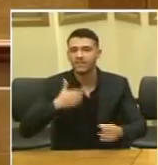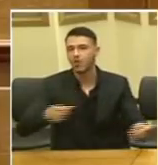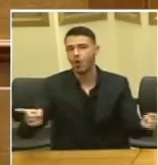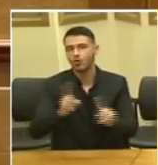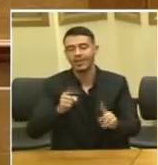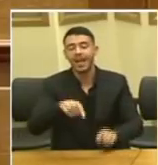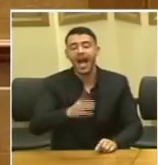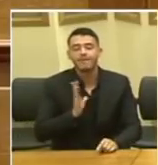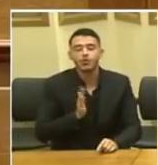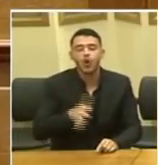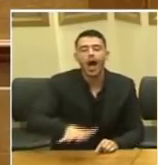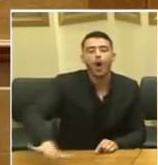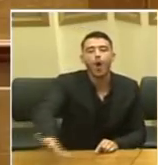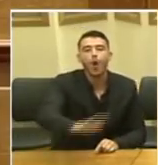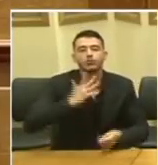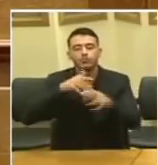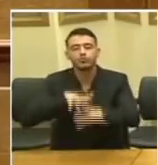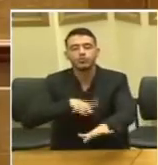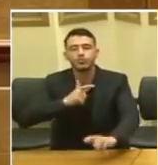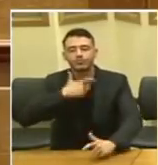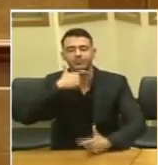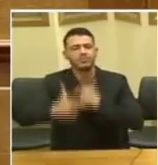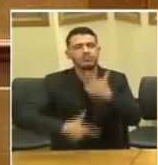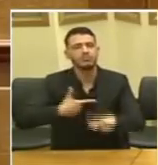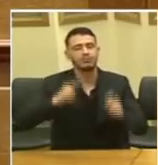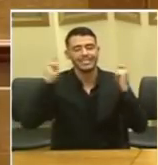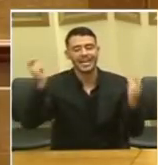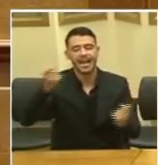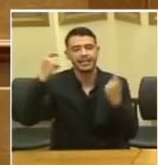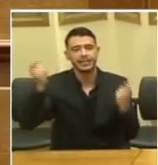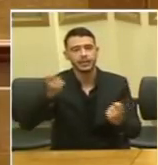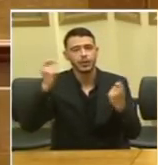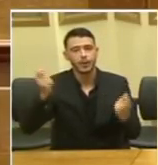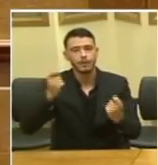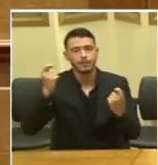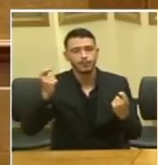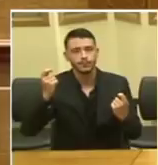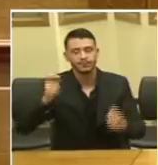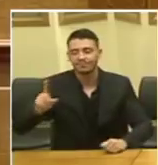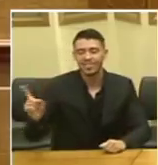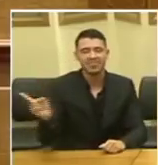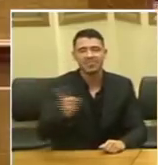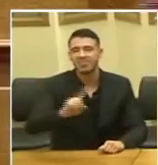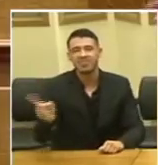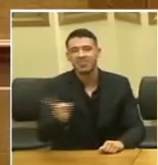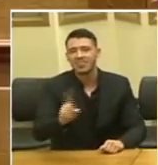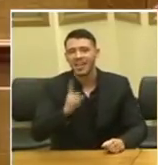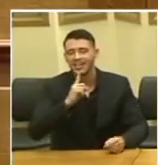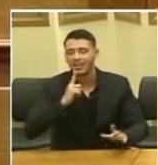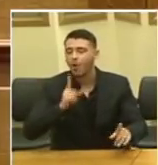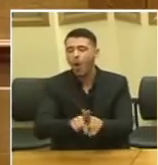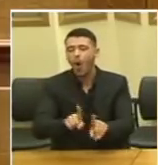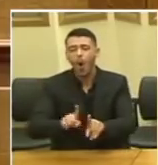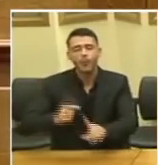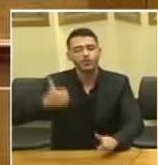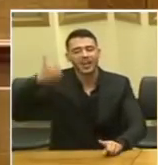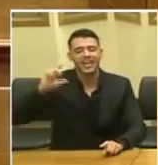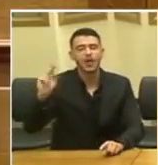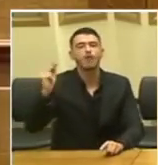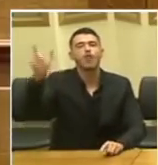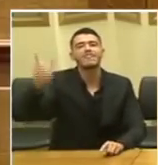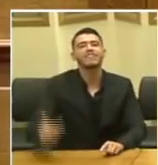όλοι δεν είναι εκείνα τα νεοναζιστικά στοιχεία τα οποία χθες τολμήσαν μέσα στη Βουλή να μιλήσουν για